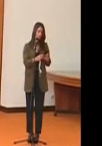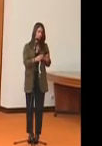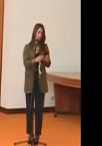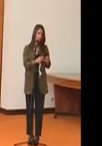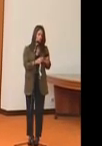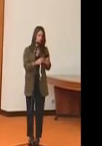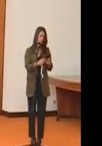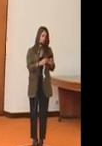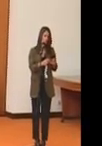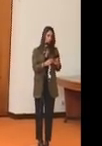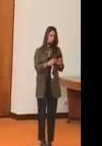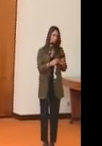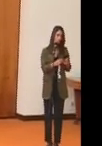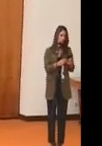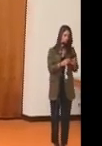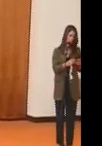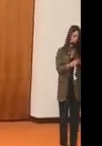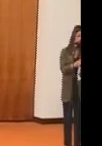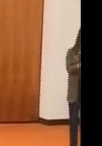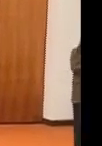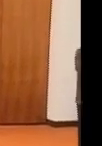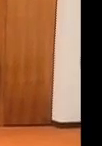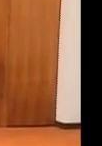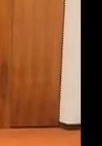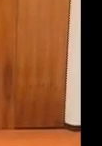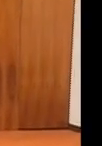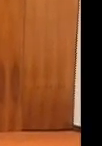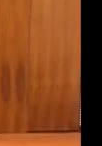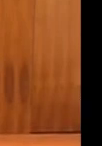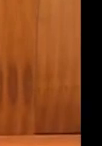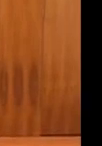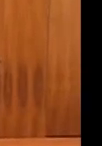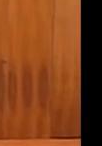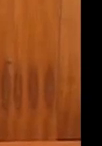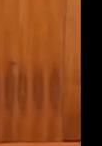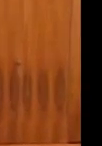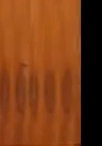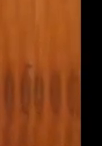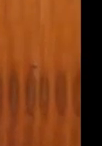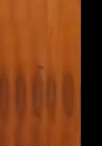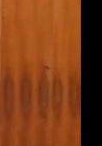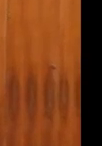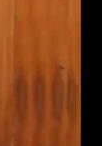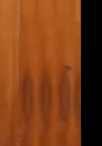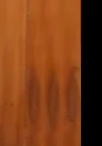želeli, da znate. Gotovo svi oni koji su želeli da pređe su prešli.